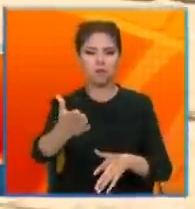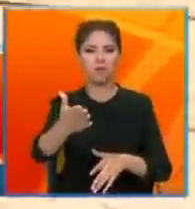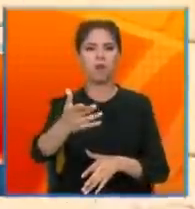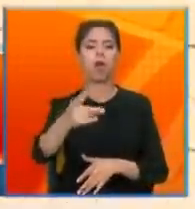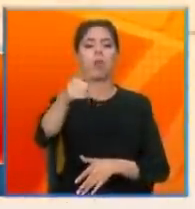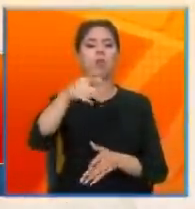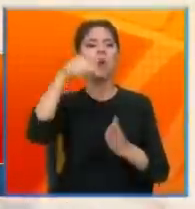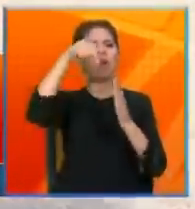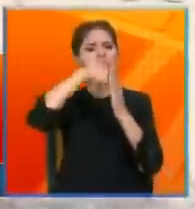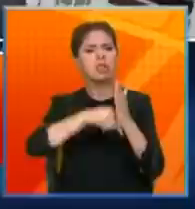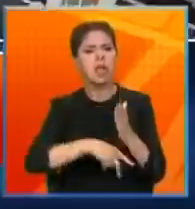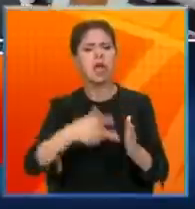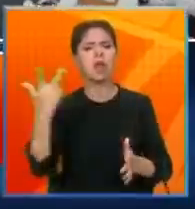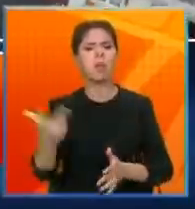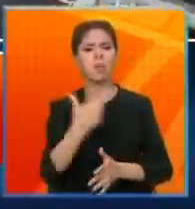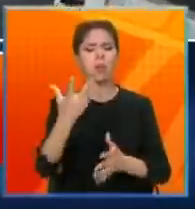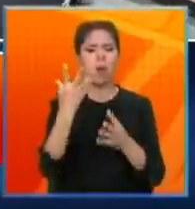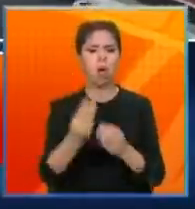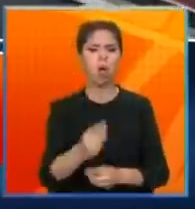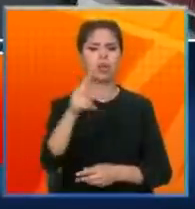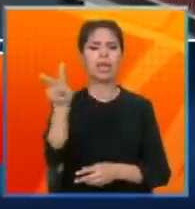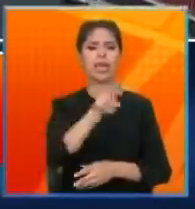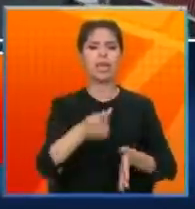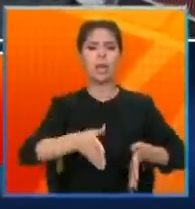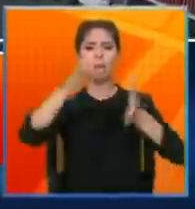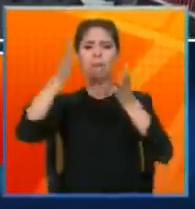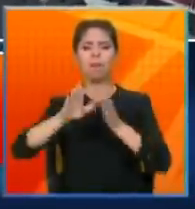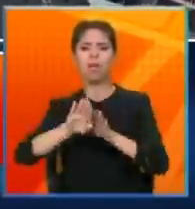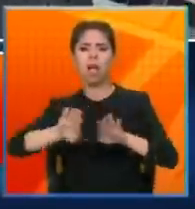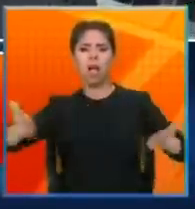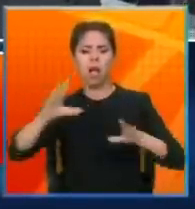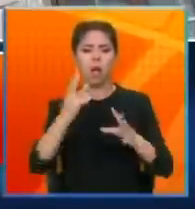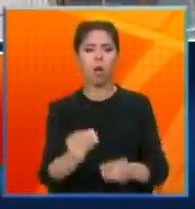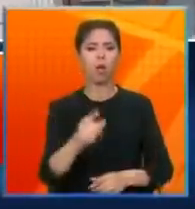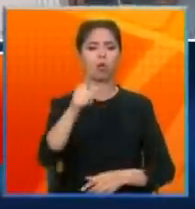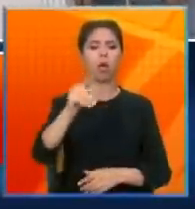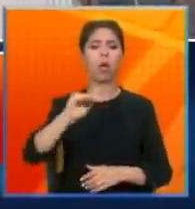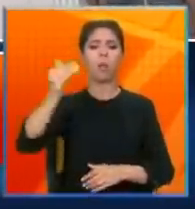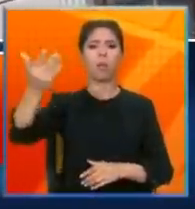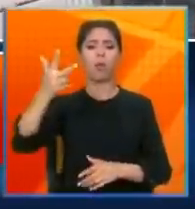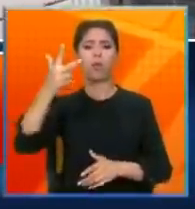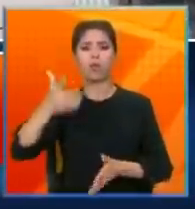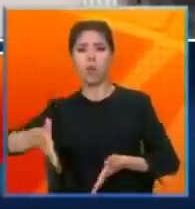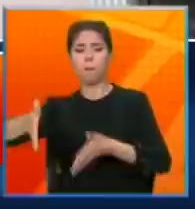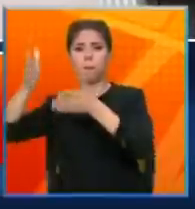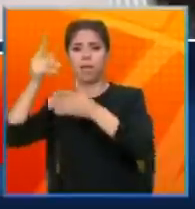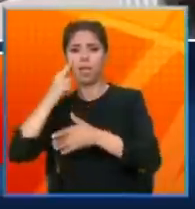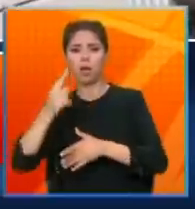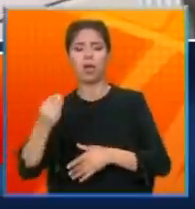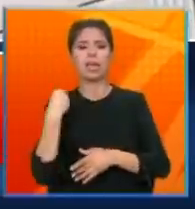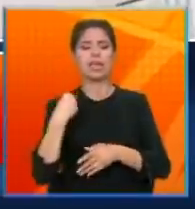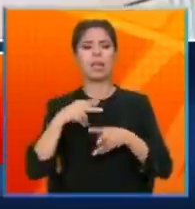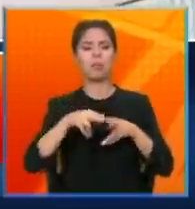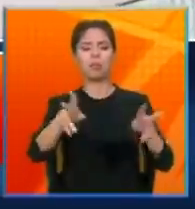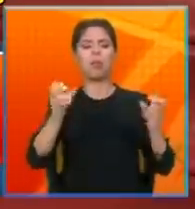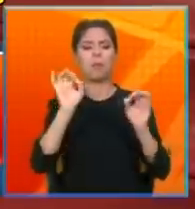şekilde derinleşti ve boydan boya iki binanın arası da açıldı ve yan tarafta bulunan üçüncü bir diğer binada da yeni